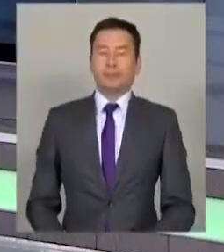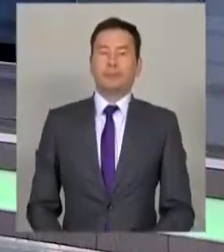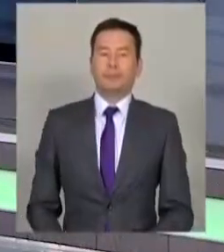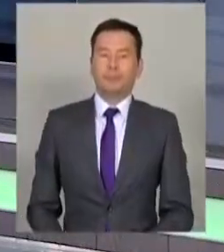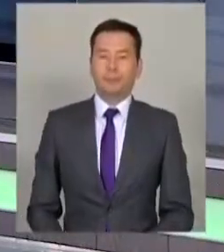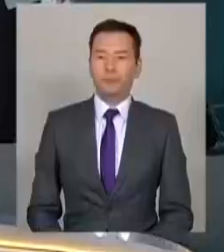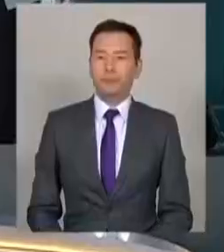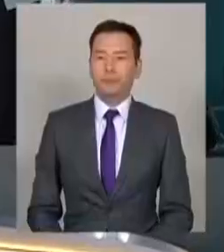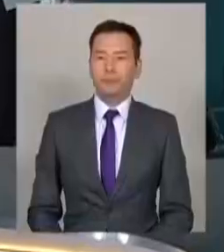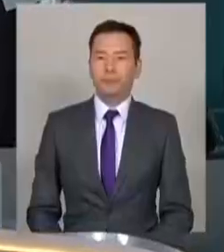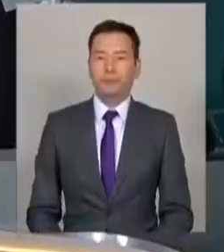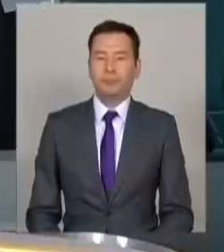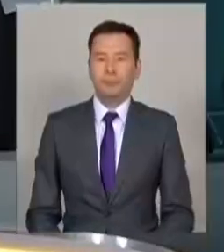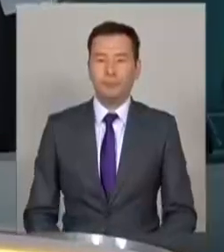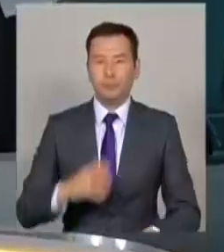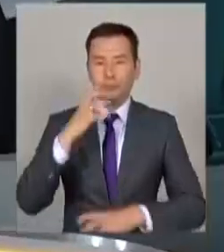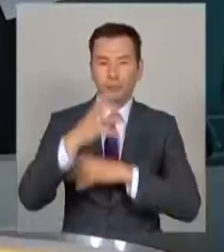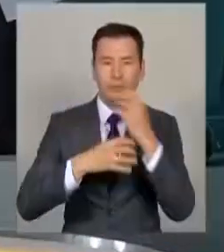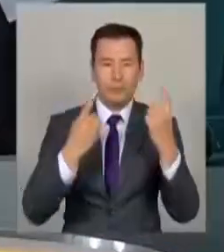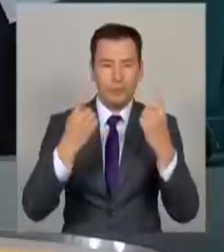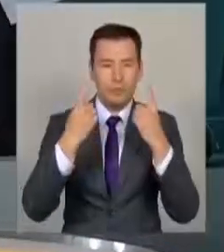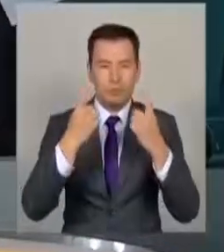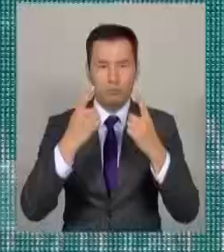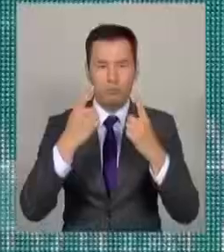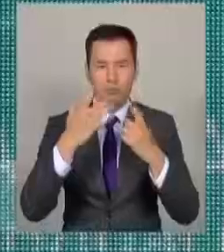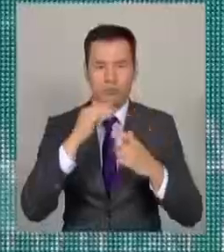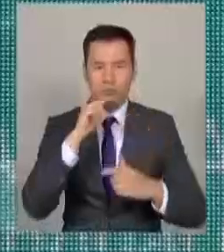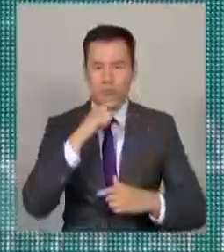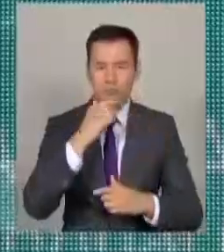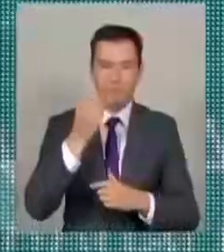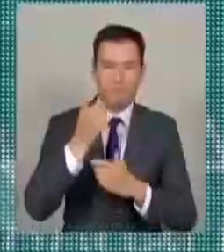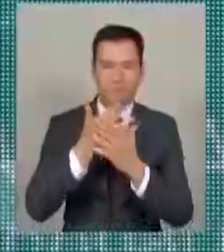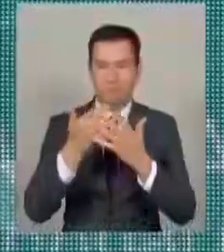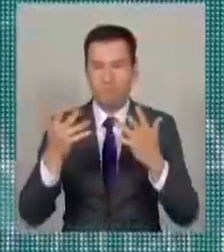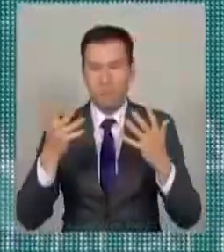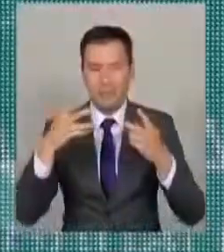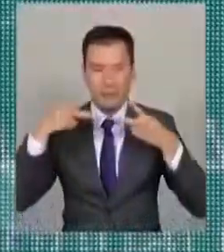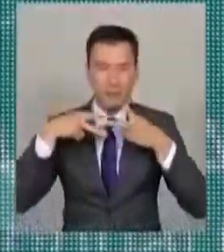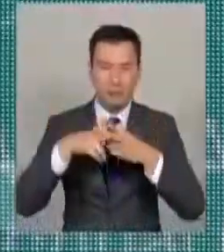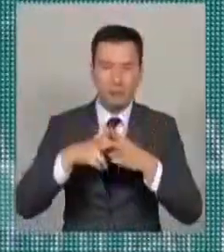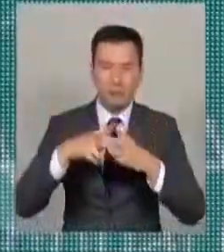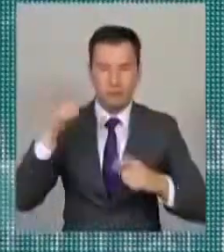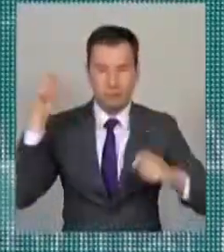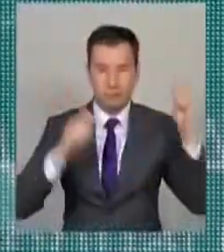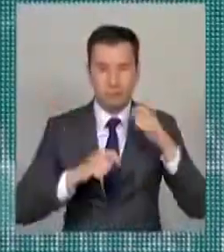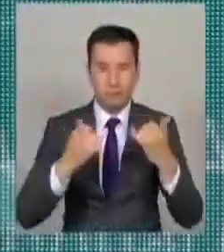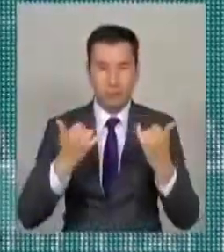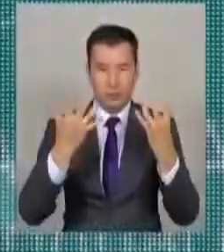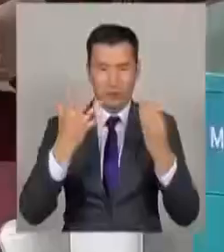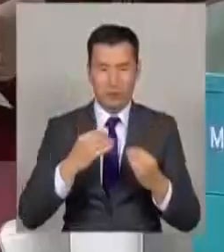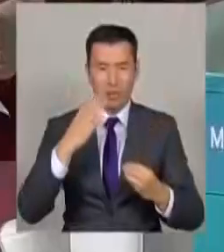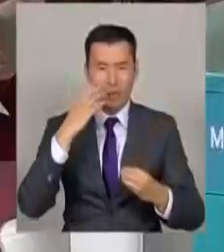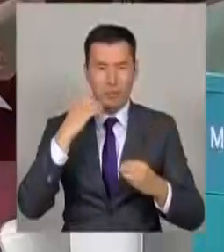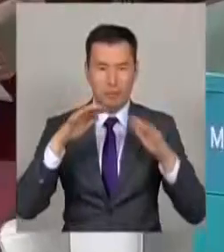тарқатады. Әлемнің аса ірі қаржы мекемелері, алпауыт қорлары, даму институттарының делегаттары бүгін Алматыда бас